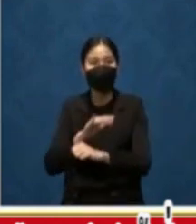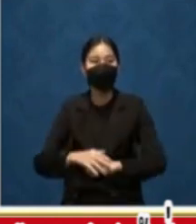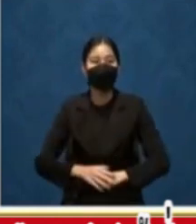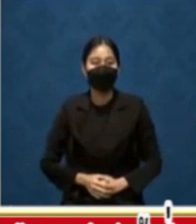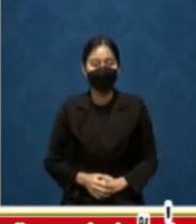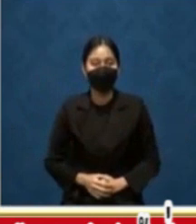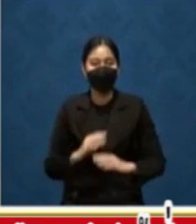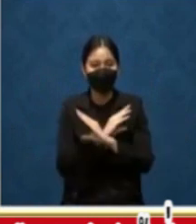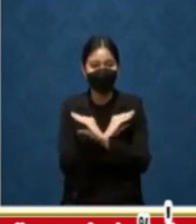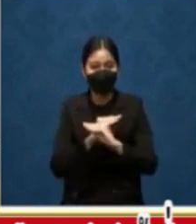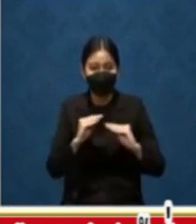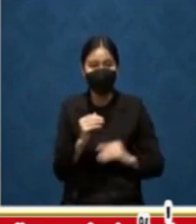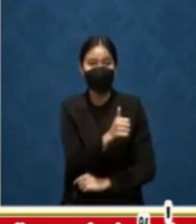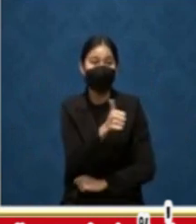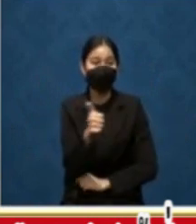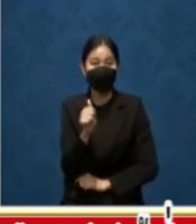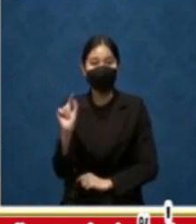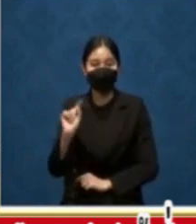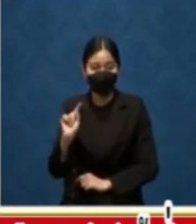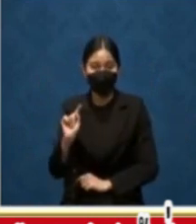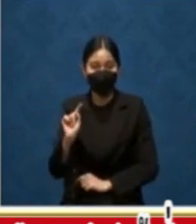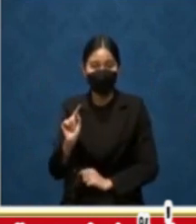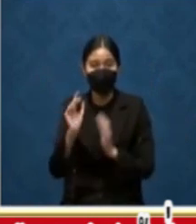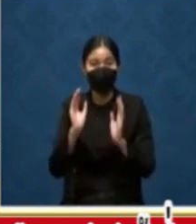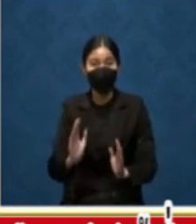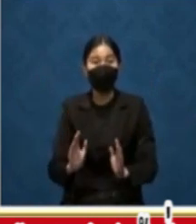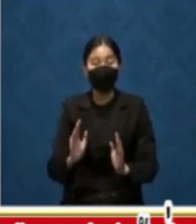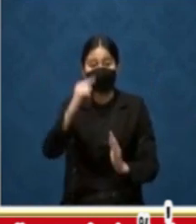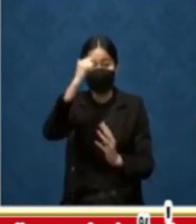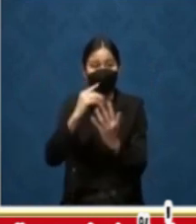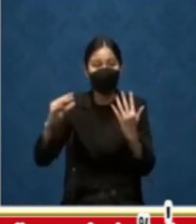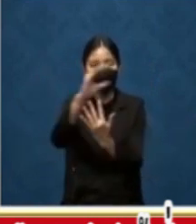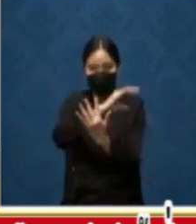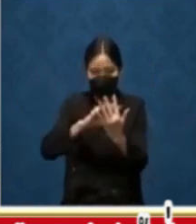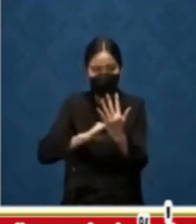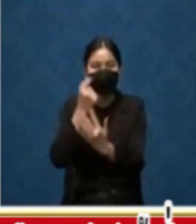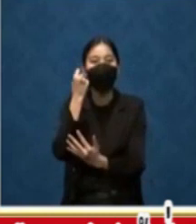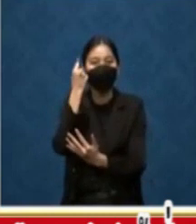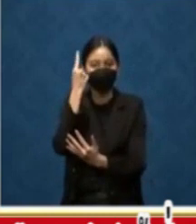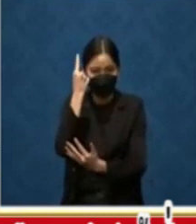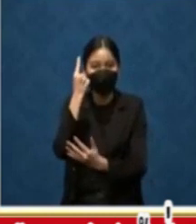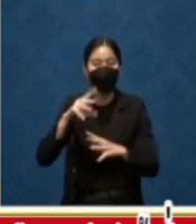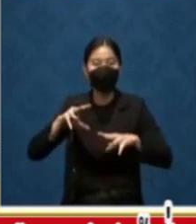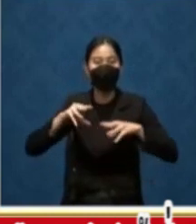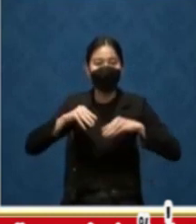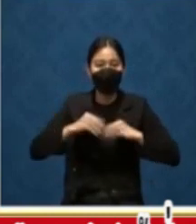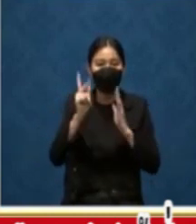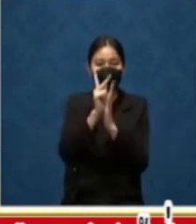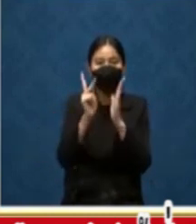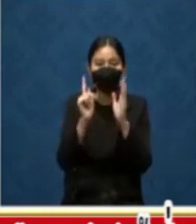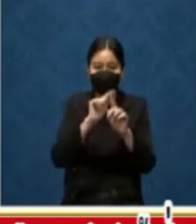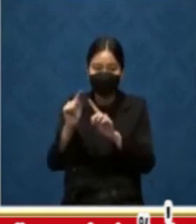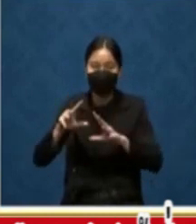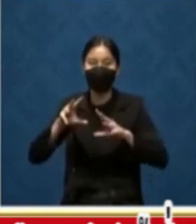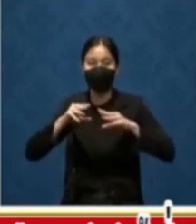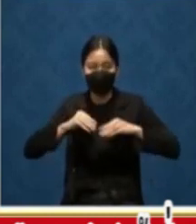แล้วก็ความสงบที่ดีที่สุดก็คือทุกคนนี้ทุกคนในประเทศไทยเข้าใจกันยอมรับกติกา